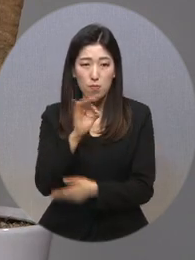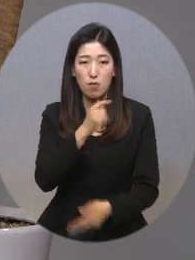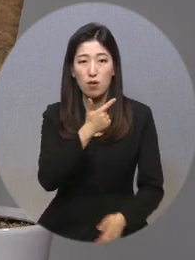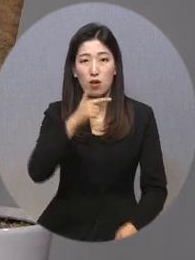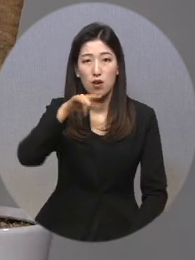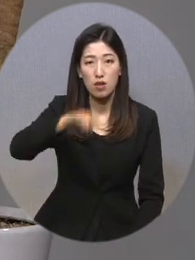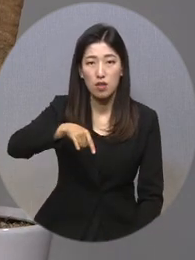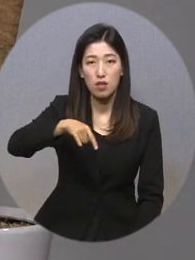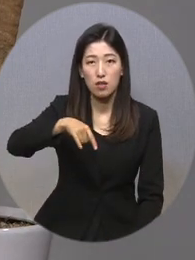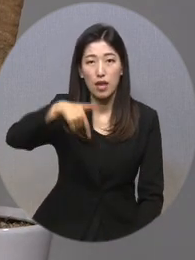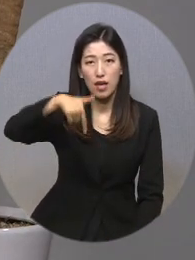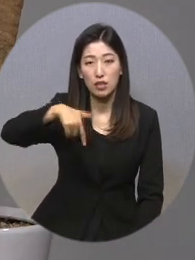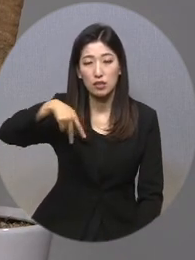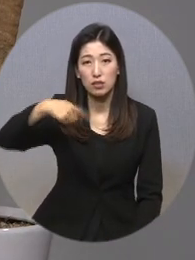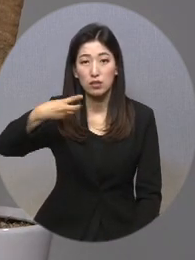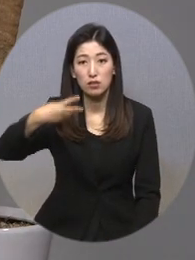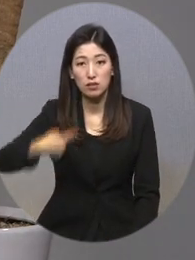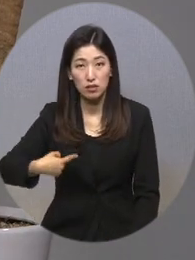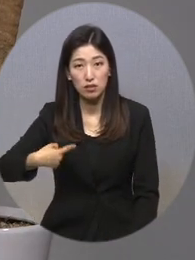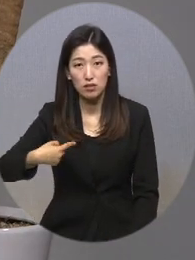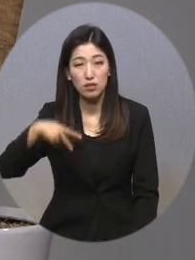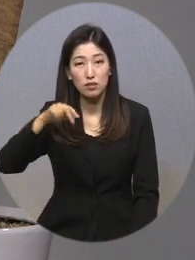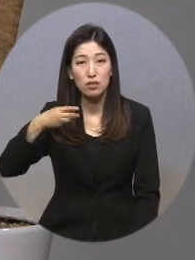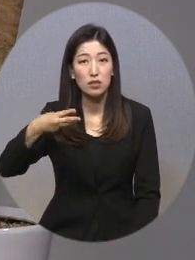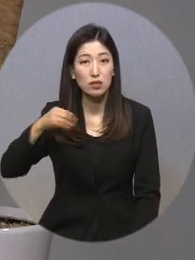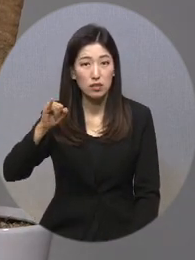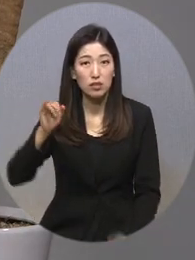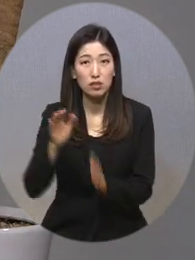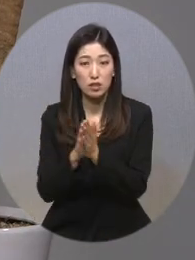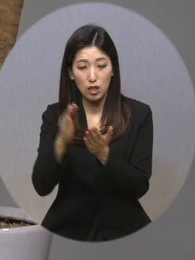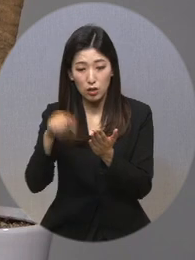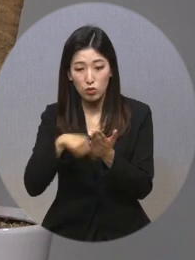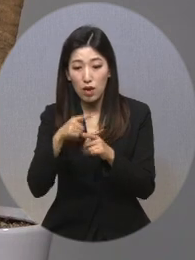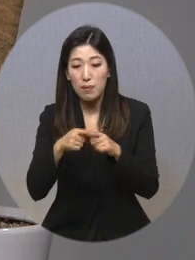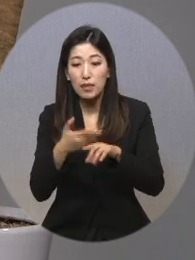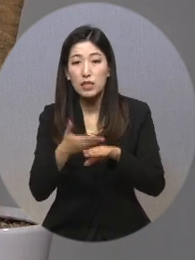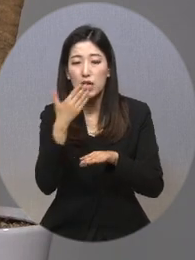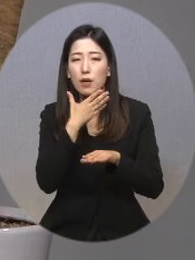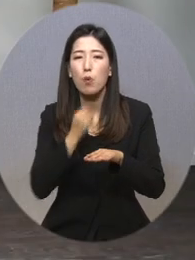관한 이야기인데요. 자, 미래 도시의 복지에 대해 한 말씀 해주시죠.